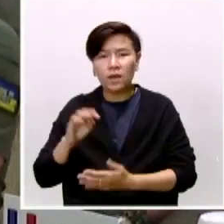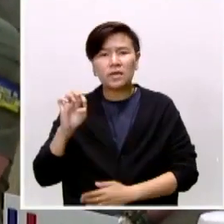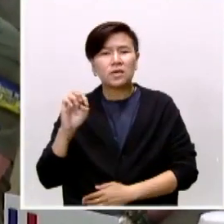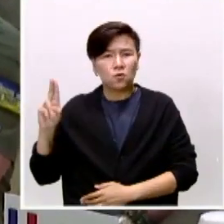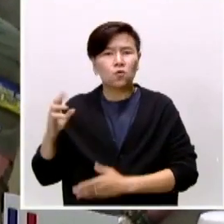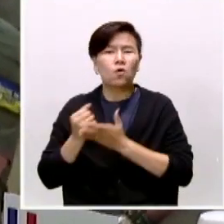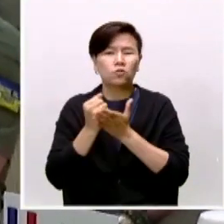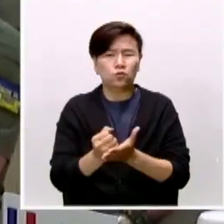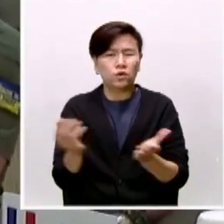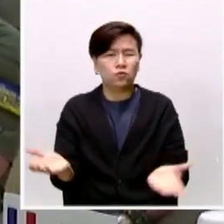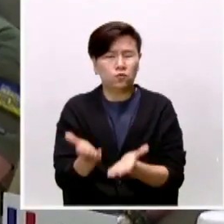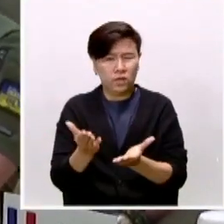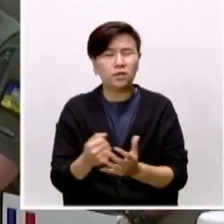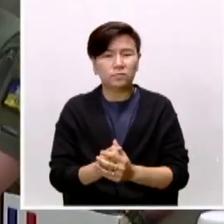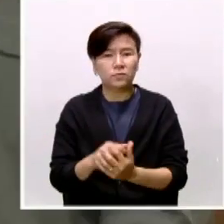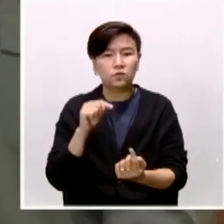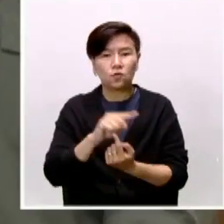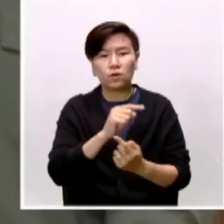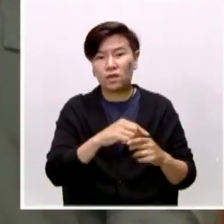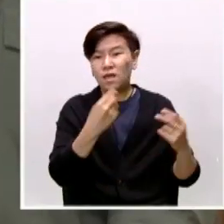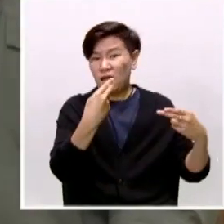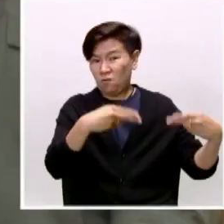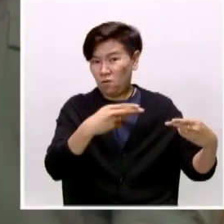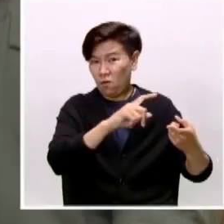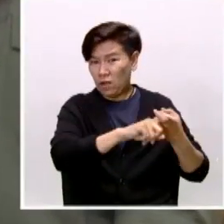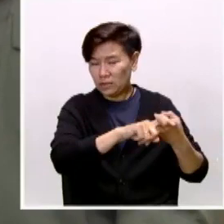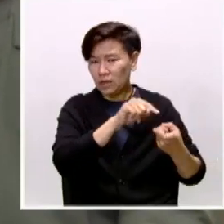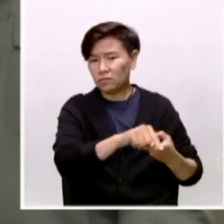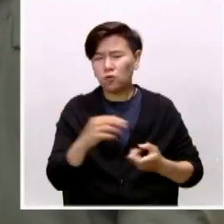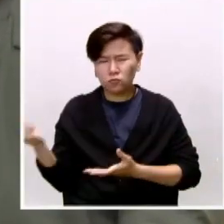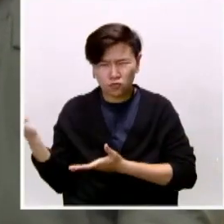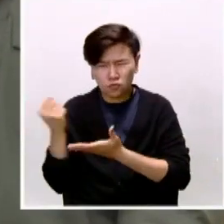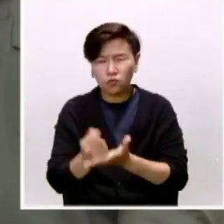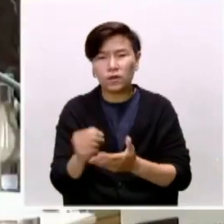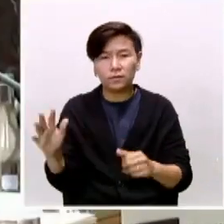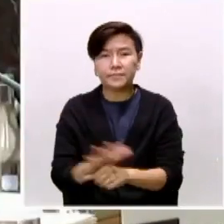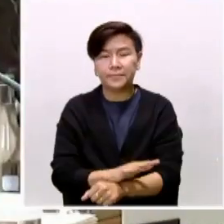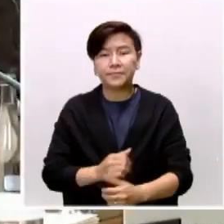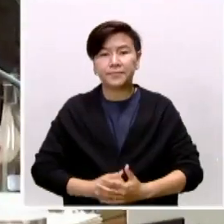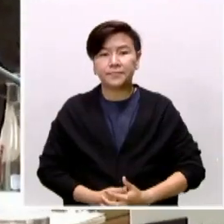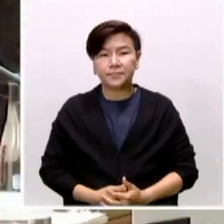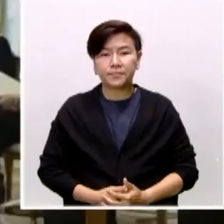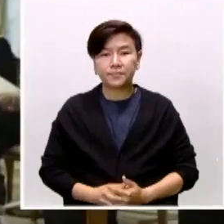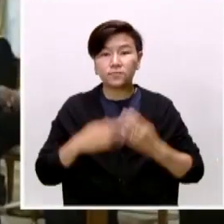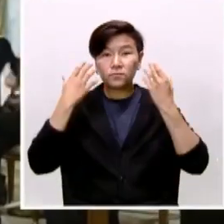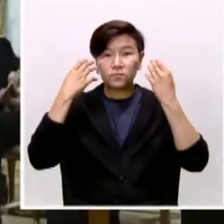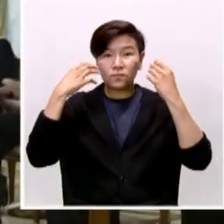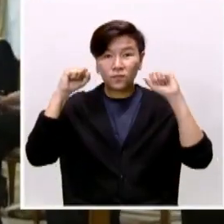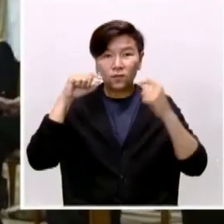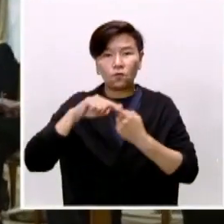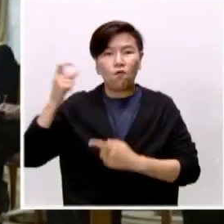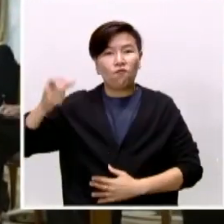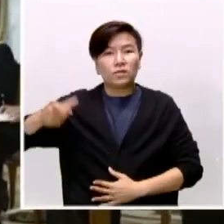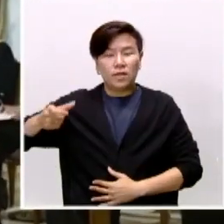สนับสนุนยูเครนที่กำลังรับมือกับปฏิบัติการทางทหารของรัสเซียอยู่เหมือนเดิมค่ะประธานาธิบดีมาครงของ